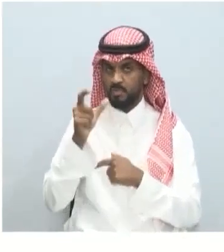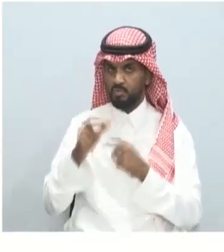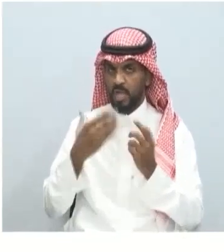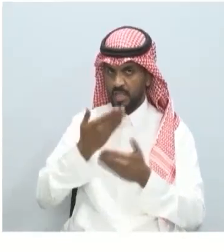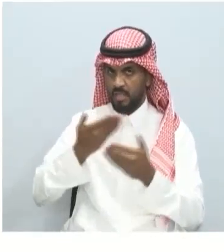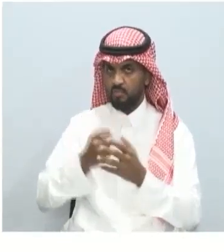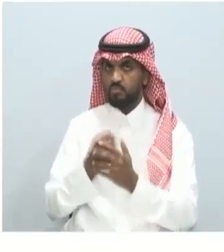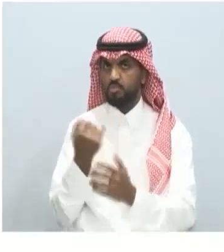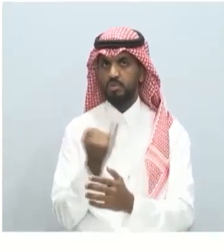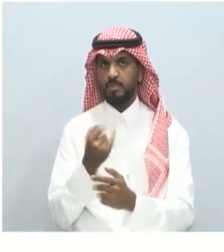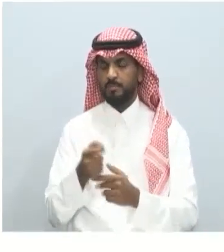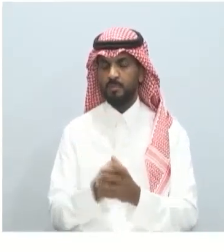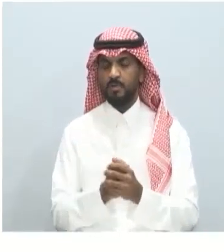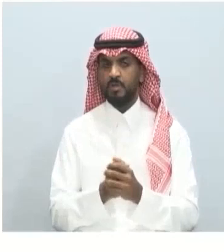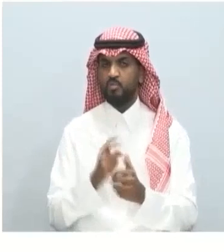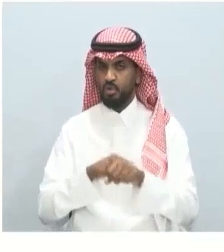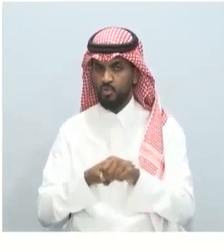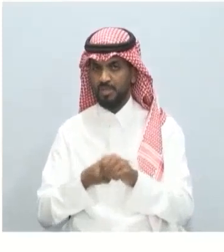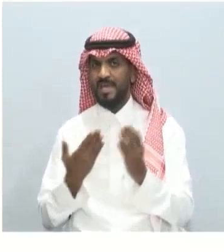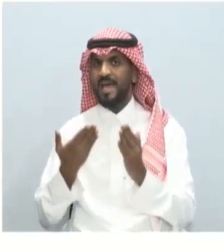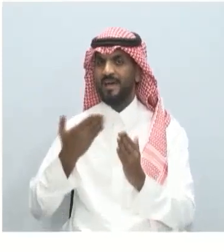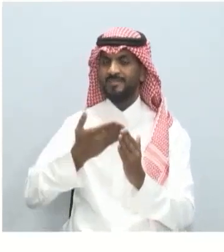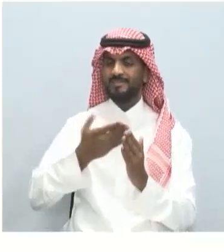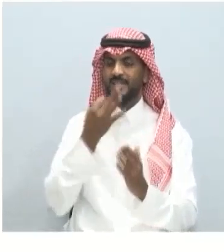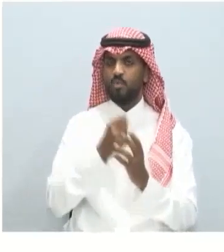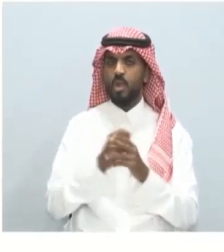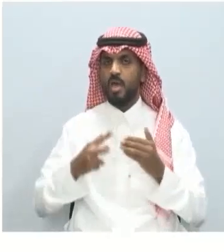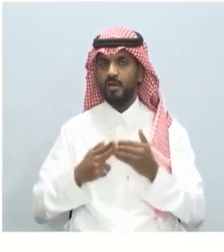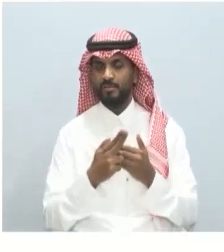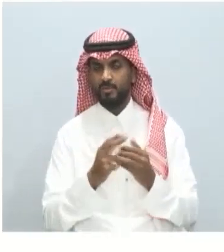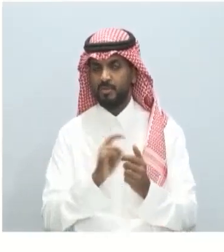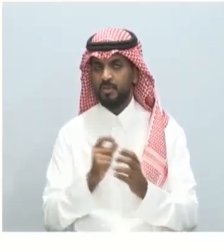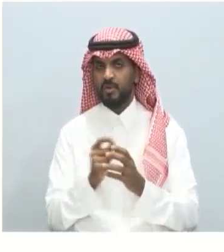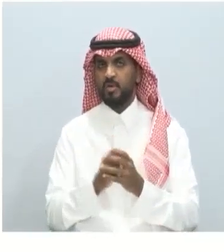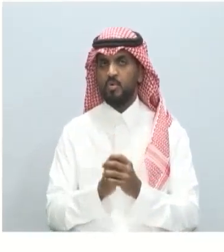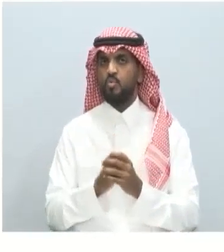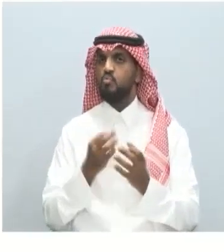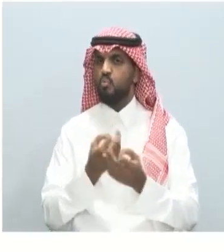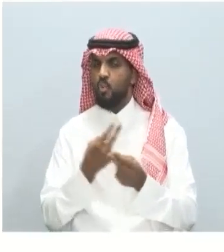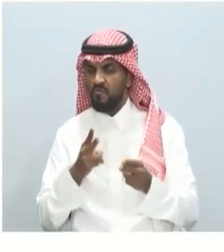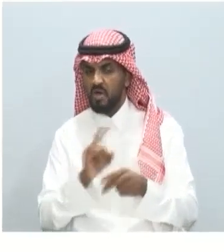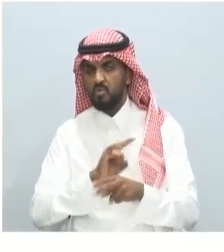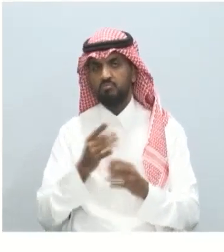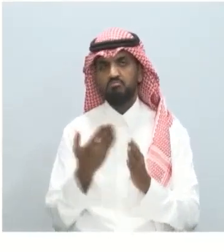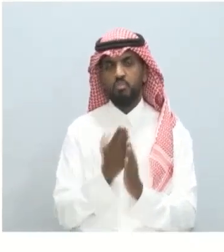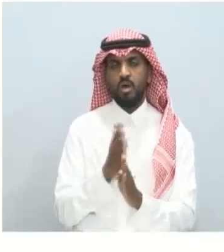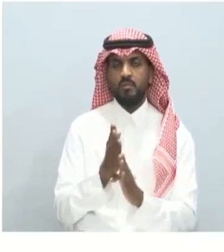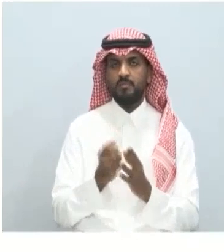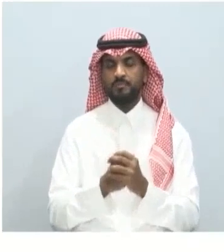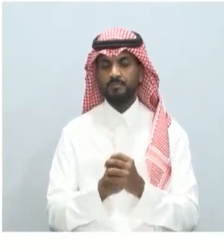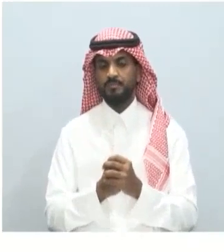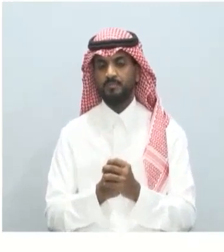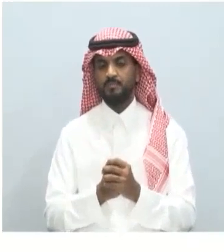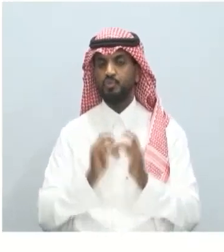بكل اهتمام وان يمهله حتى ينقضي حديثه فلا يقطعه سواء اوافقه فيه ام خالفه بل ان